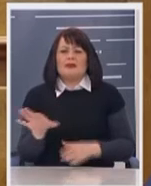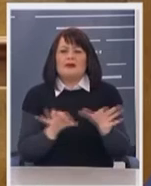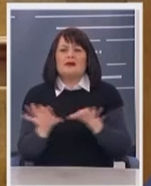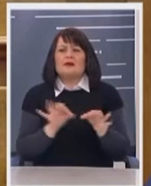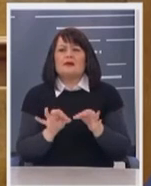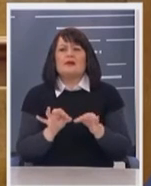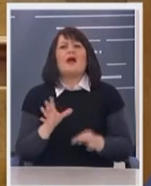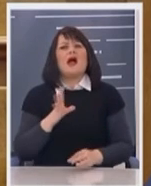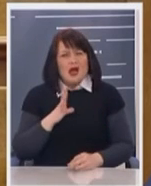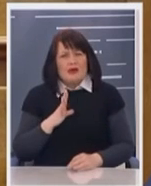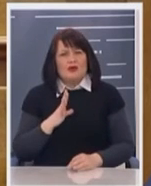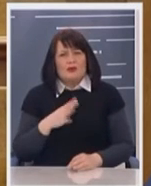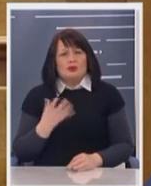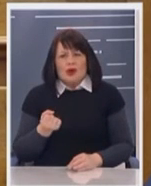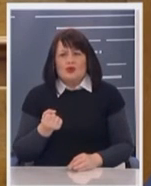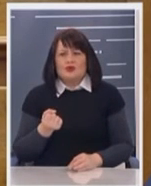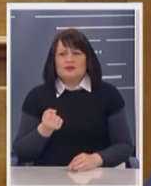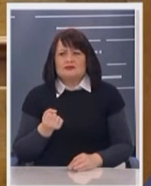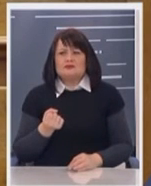Τοποθετήσαμε εκεί ανθρώπους που έχουν